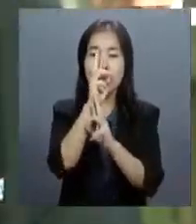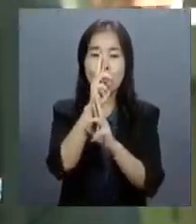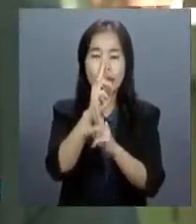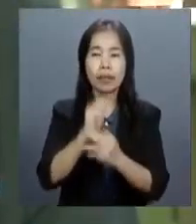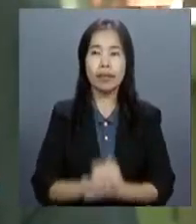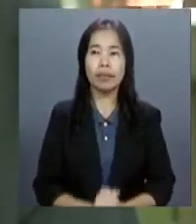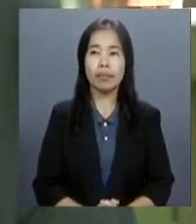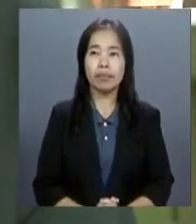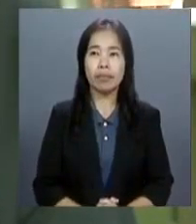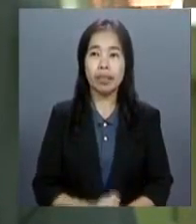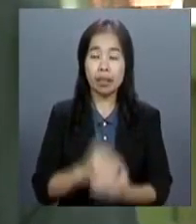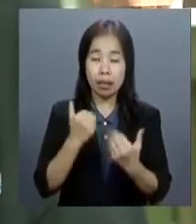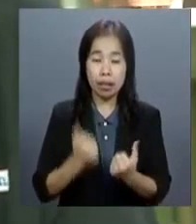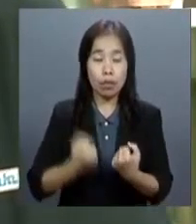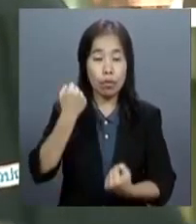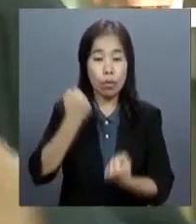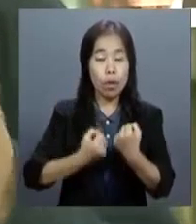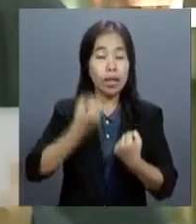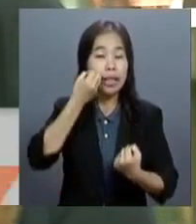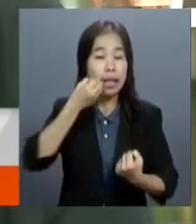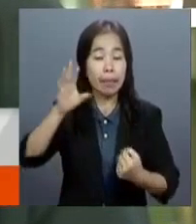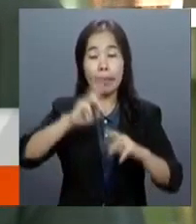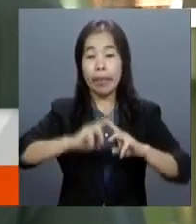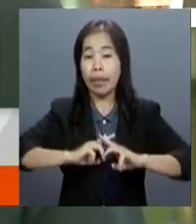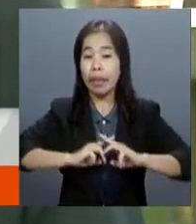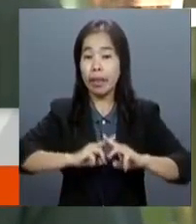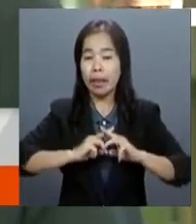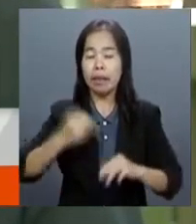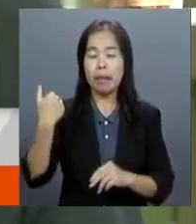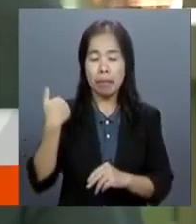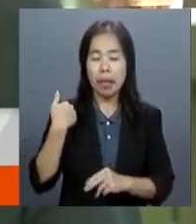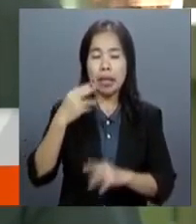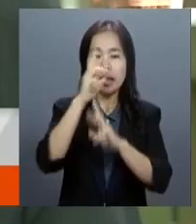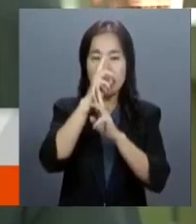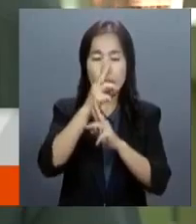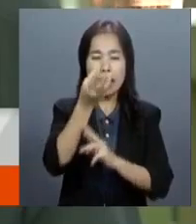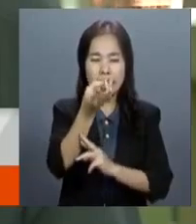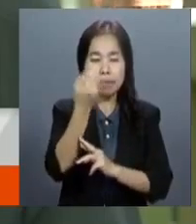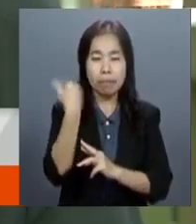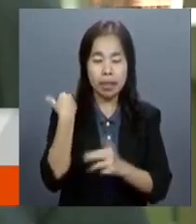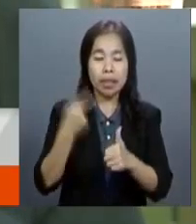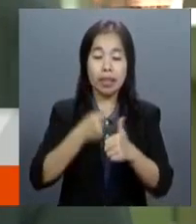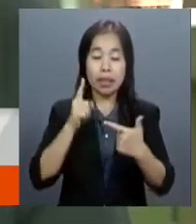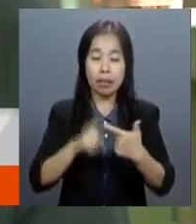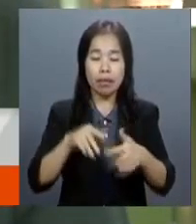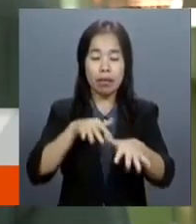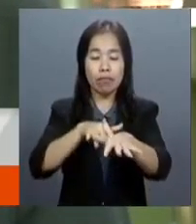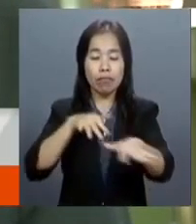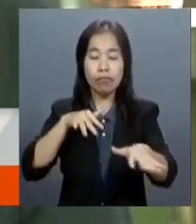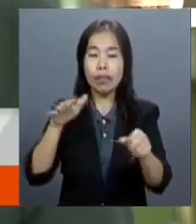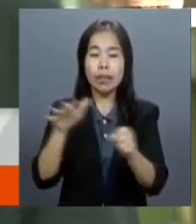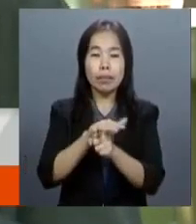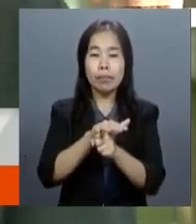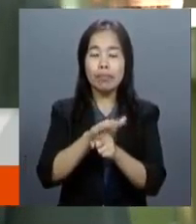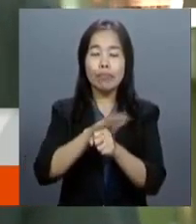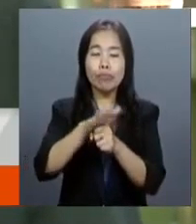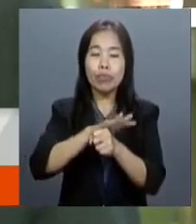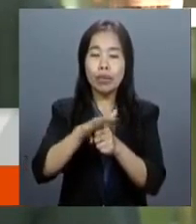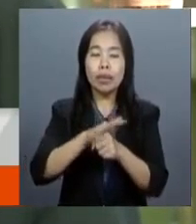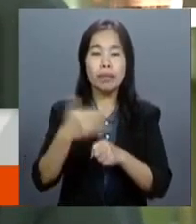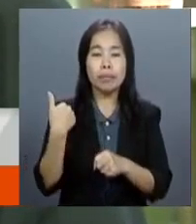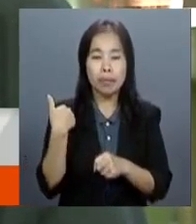กรณีที่รถทยอยกลับเนี่ยมันจะมีความเสี่ยงตามมาอย่างที่2คือว่าถนนก็จะไม่ได้หนาแน่นมากก็คือทำ